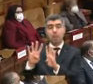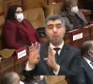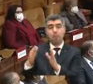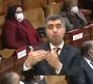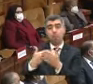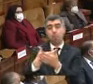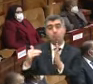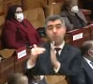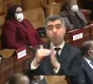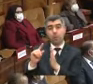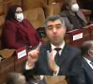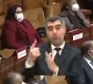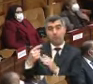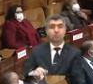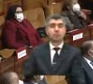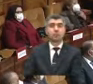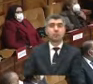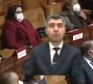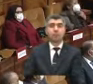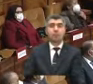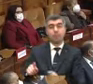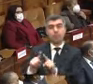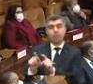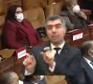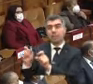كورونا. كذلك هذوك الناس اللي كتعطوهم بعض الرخص